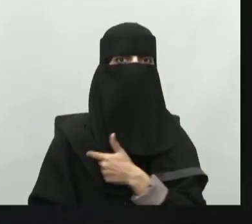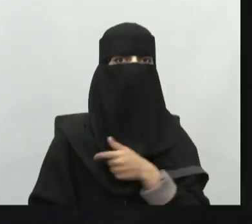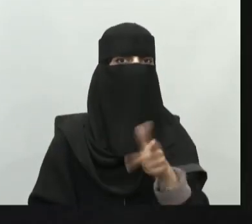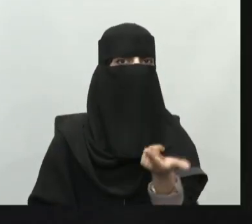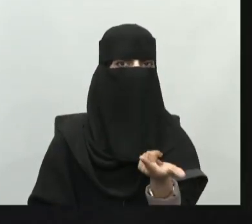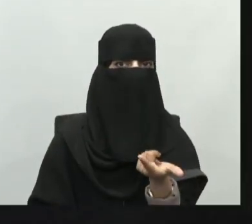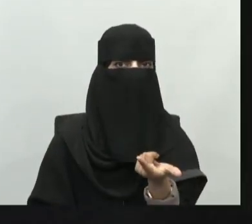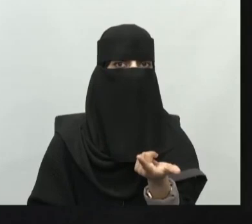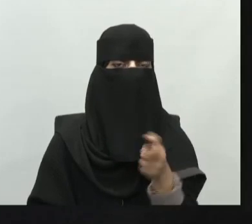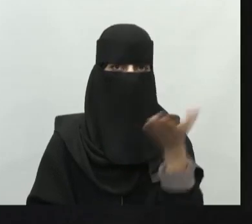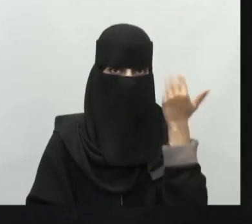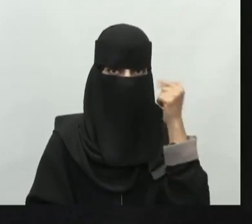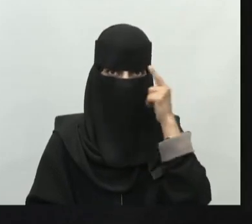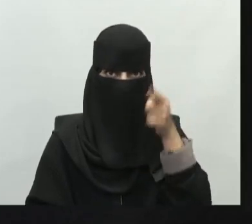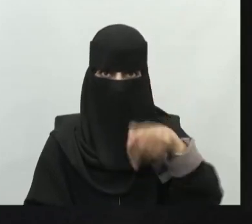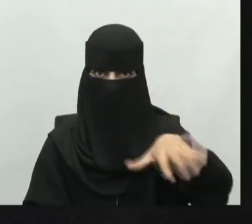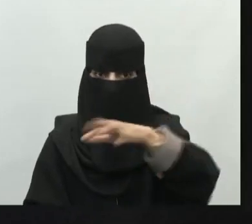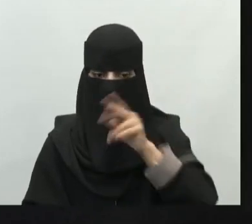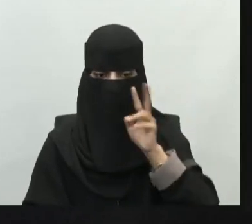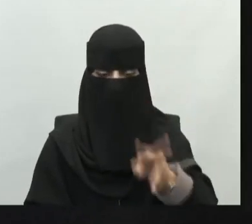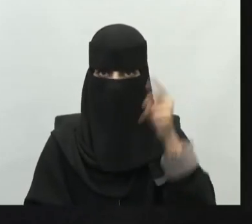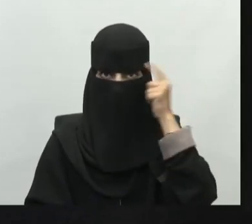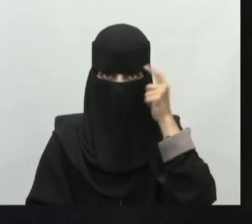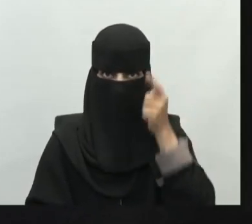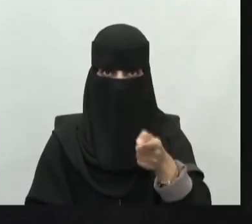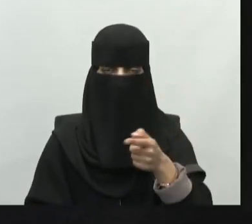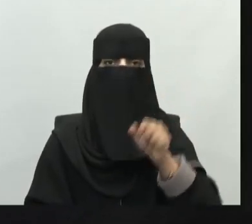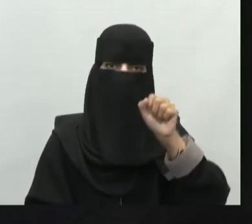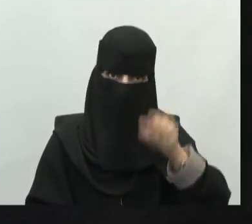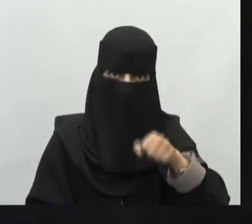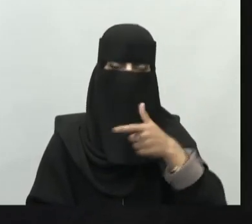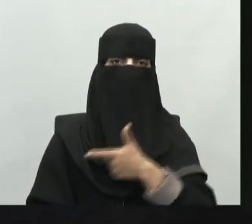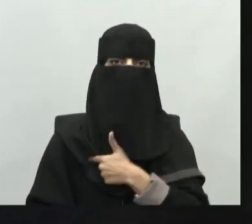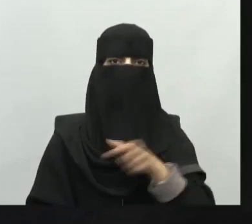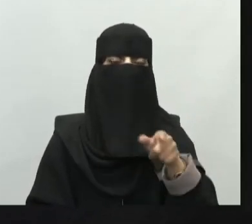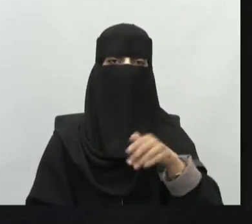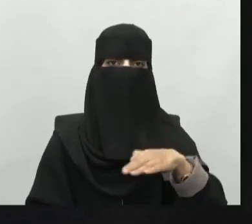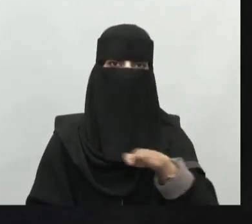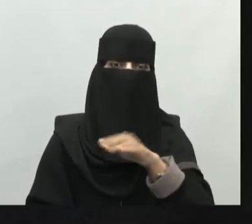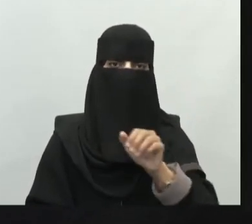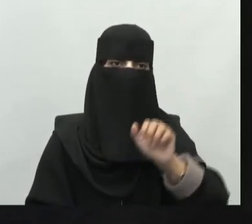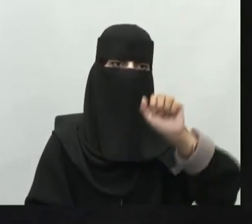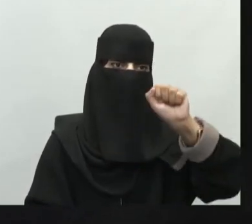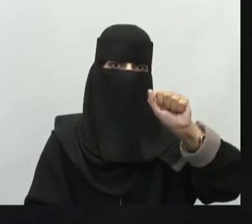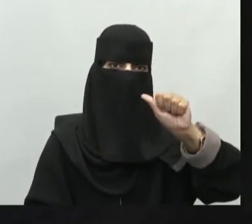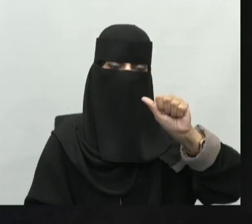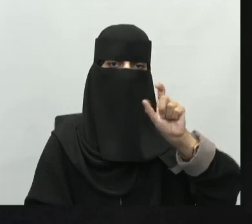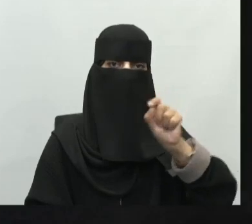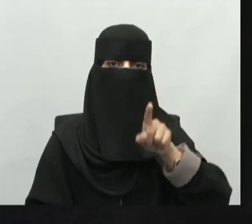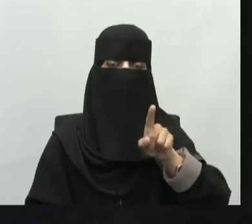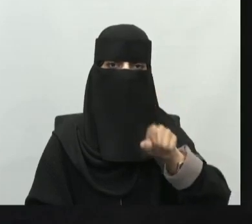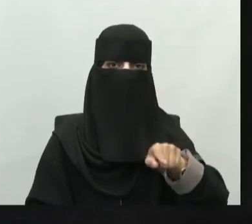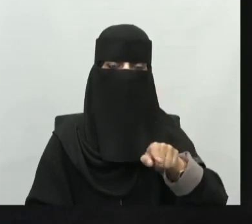الكائن متعارف لدينا كثيرا نعم انه الضب احسنتم الضب ايضا